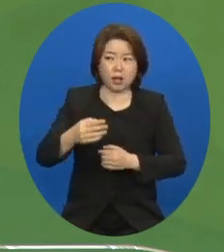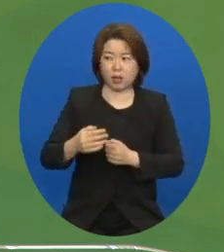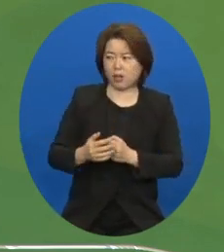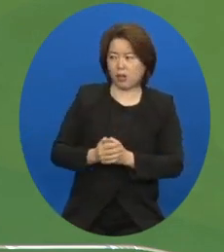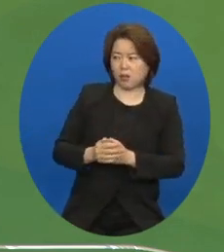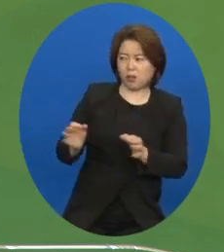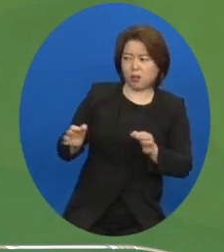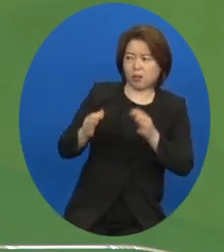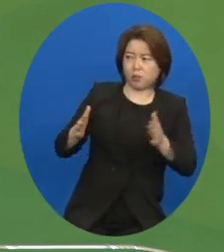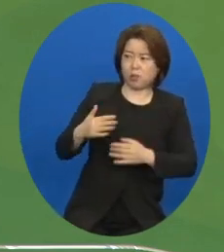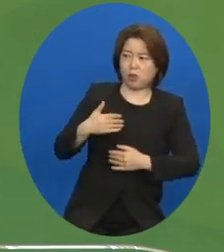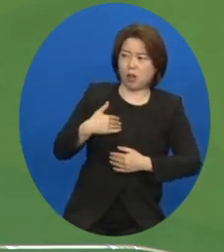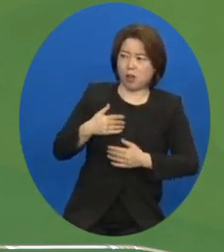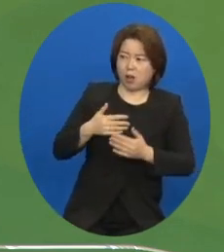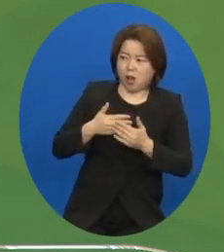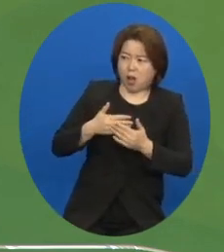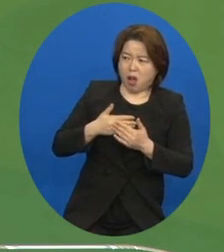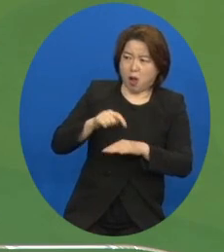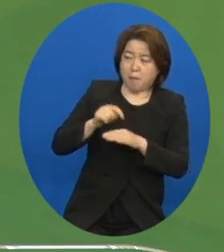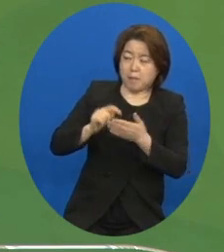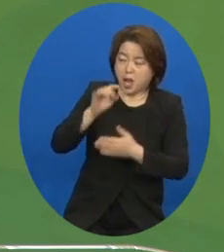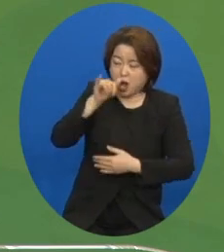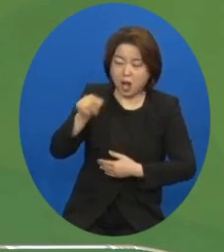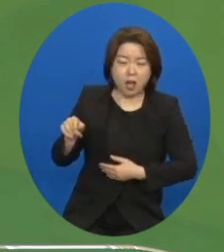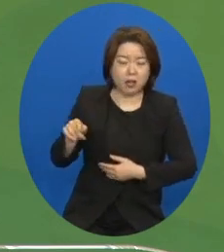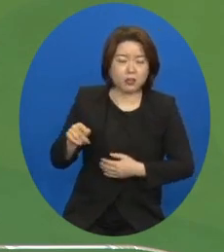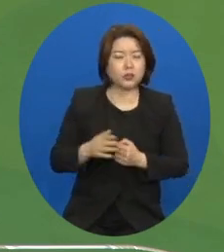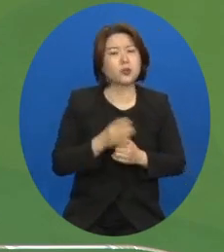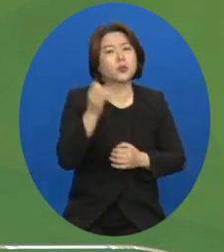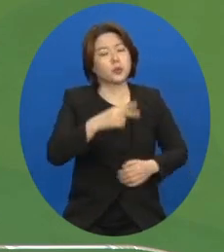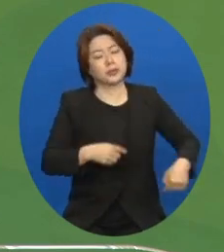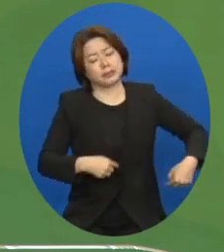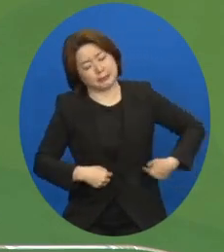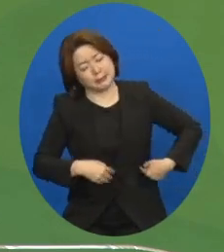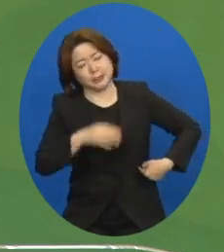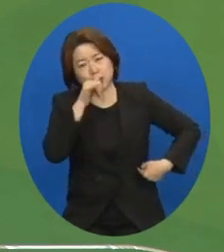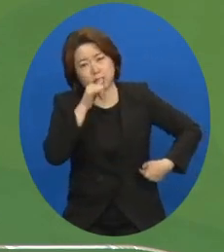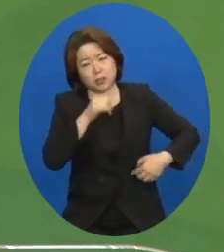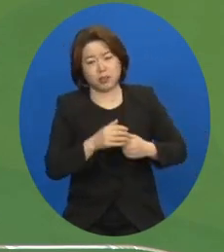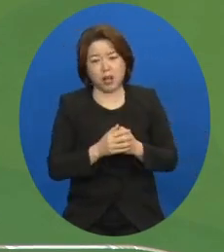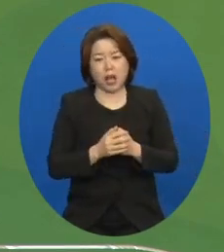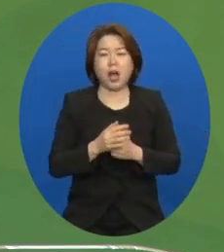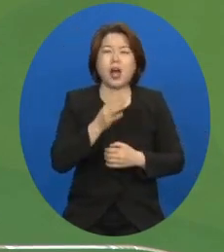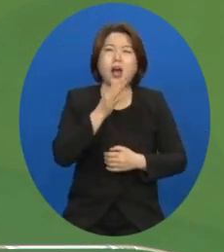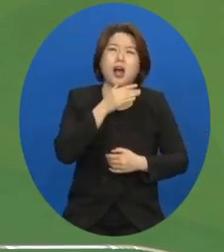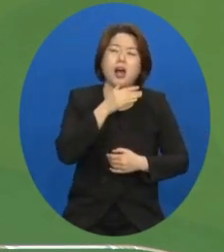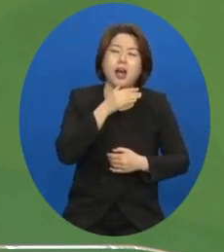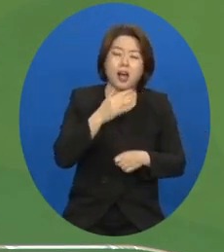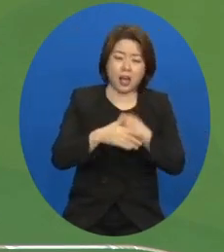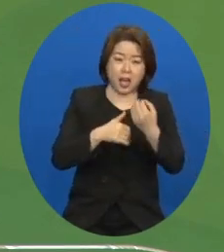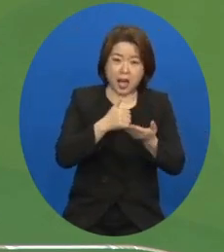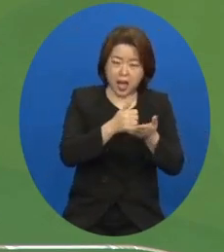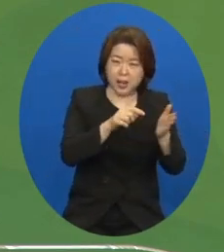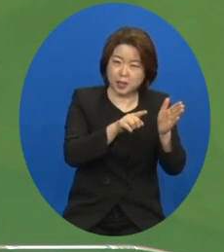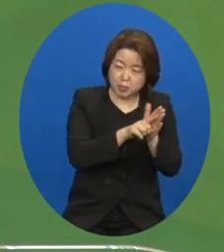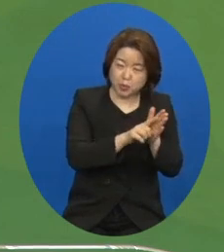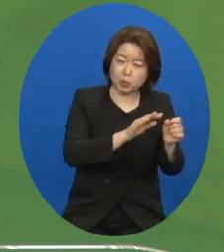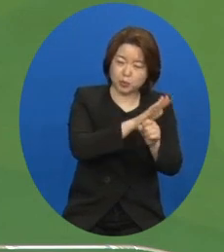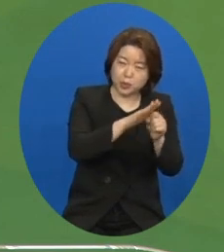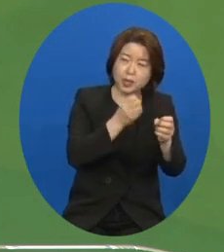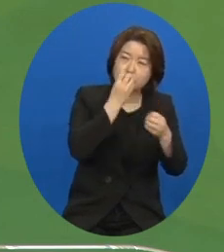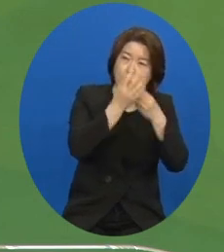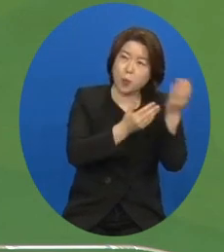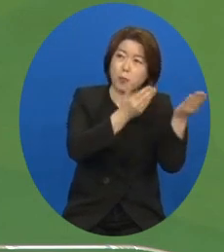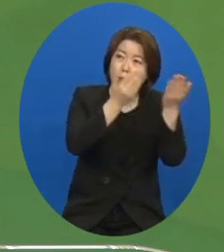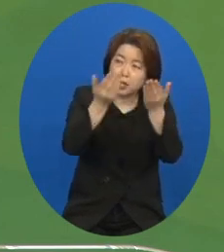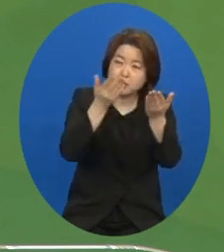순간 너무나 두려운 마음과 찔림이 있었습니다. 하나님을 믿고 사랑한다고 하면서도 알고 있는 죄를